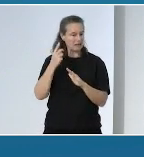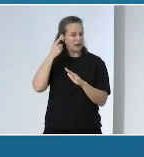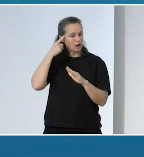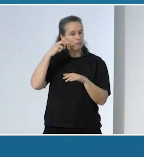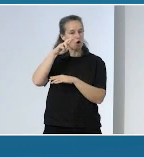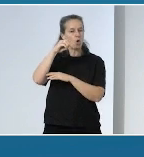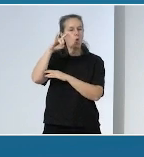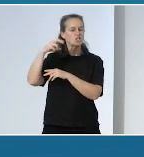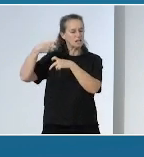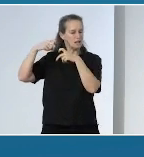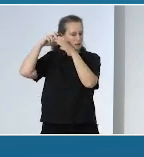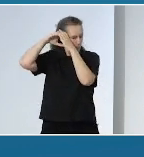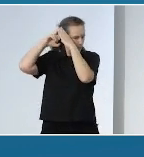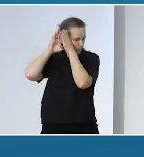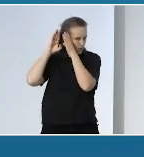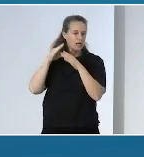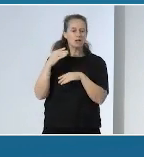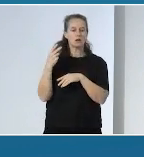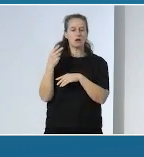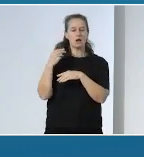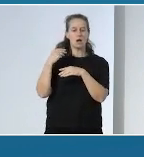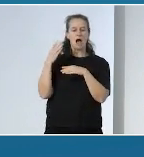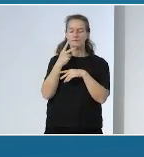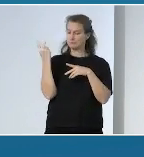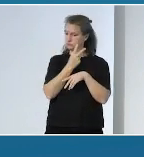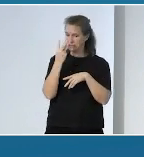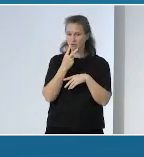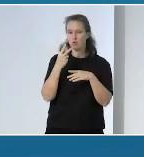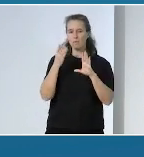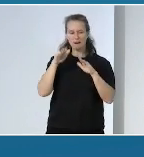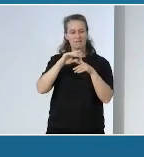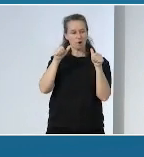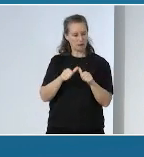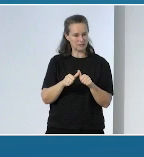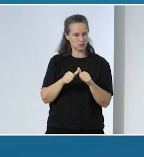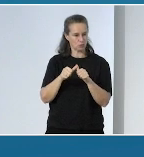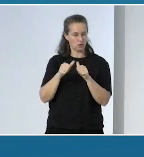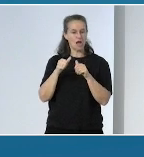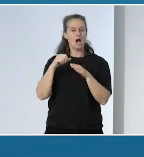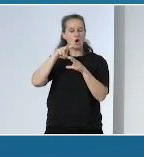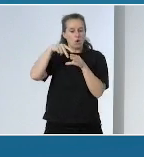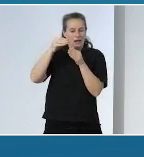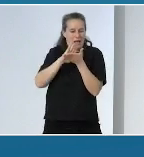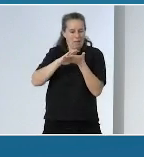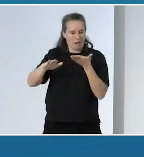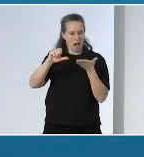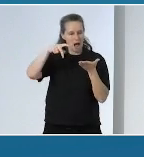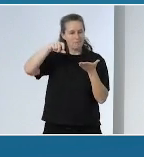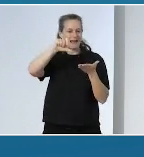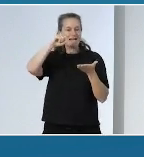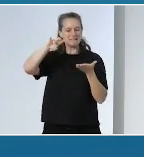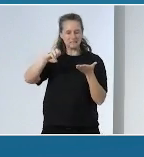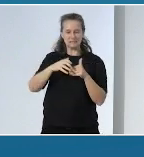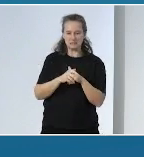qui confirme une malformation bilatérale de l'oreille interne, avec aplasie cochléaire, malformation